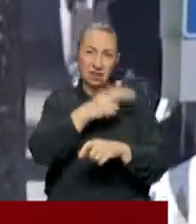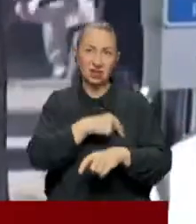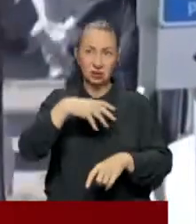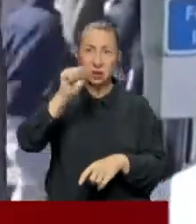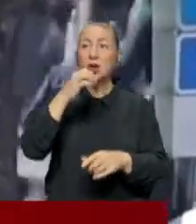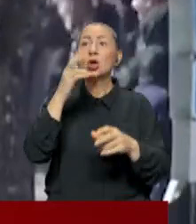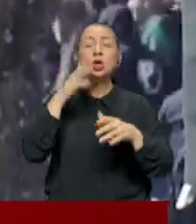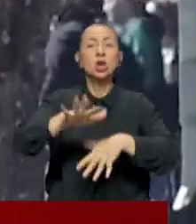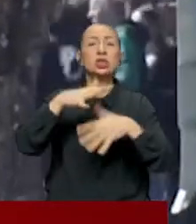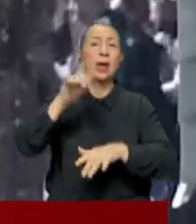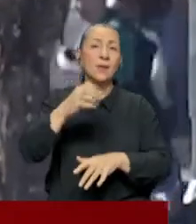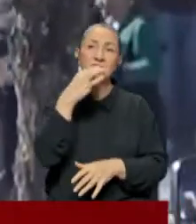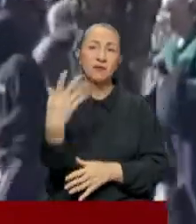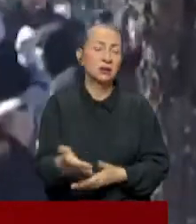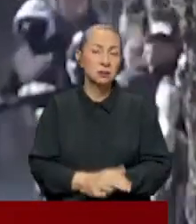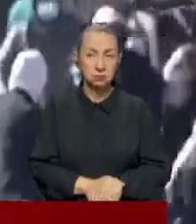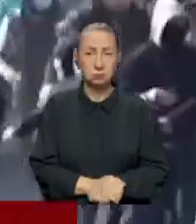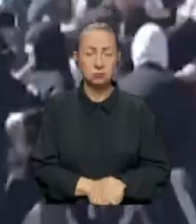düzenlemesine izin verdi.